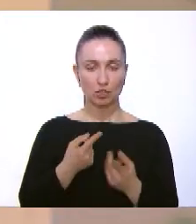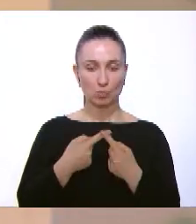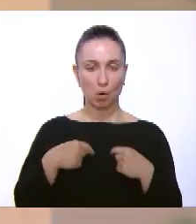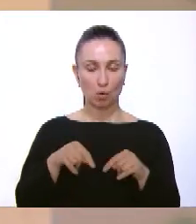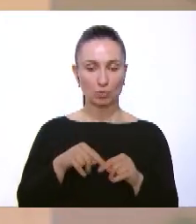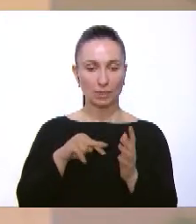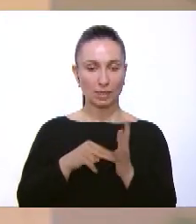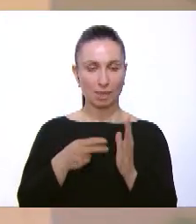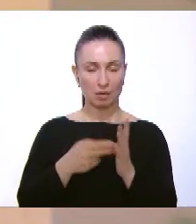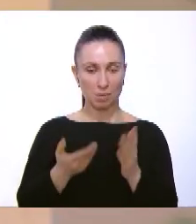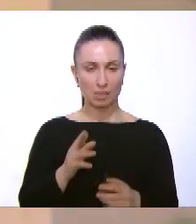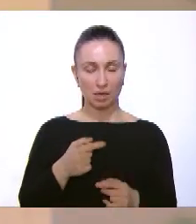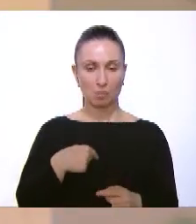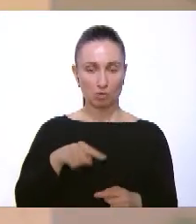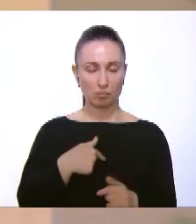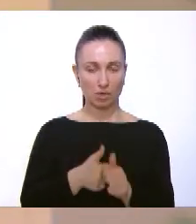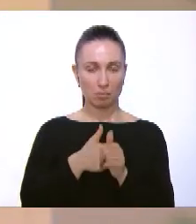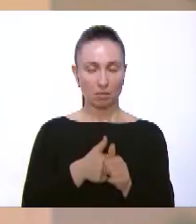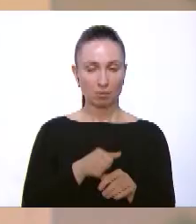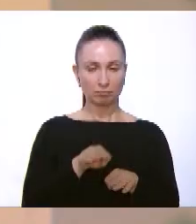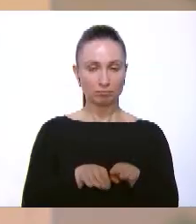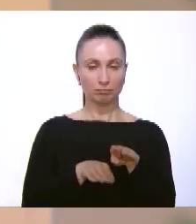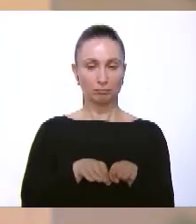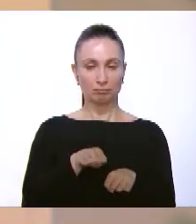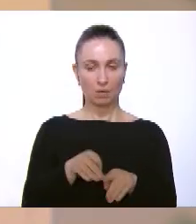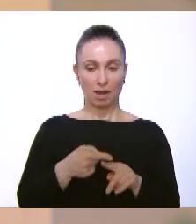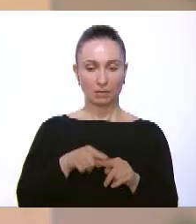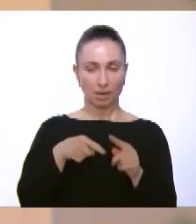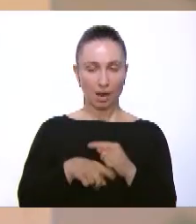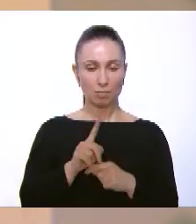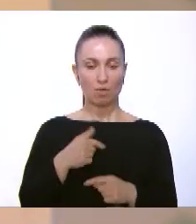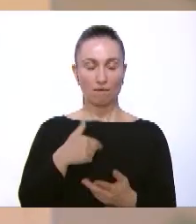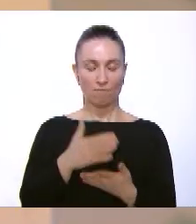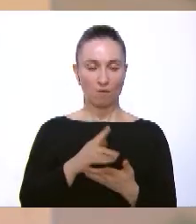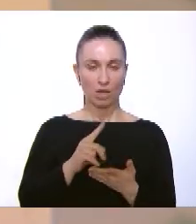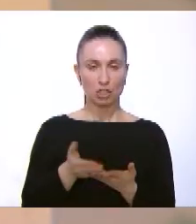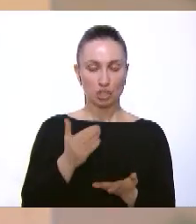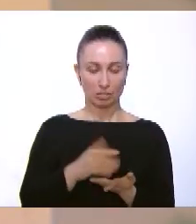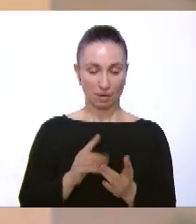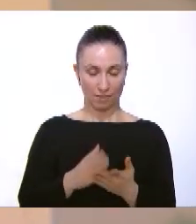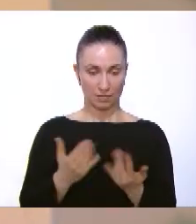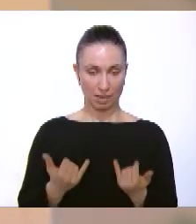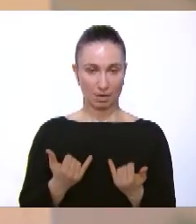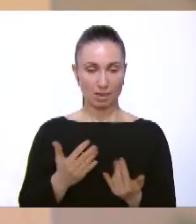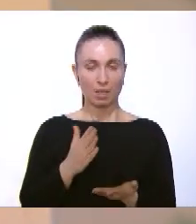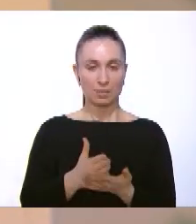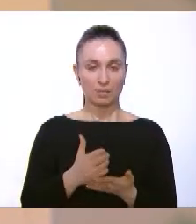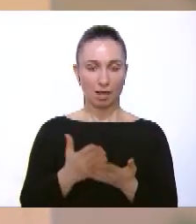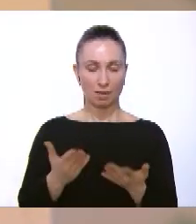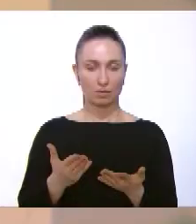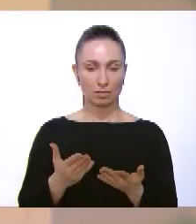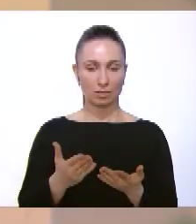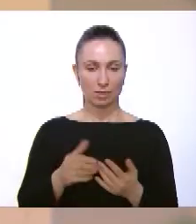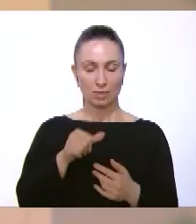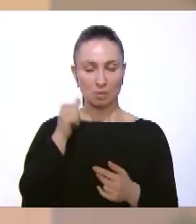ორგანიზაციული სტრატეგიები და მას ჩვენ მივყვებით ფეხდაფეხ. აქედან გამომდინარე, გვაქვს ის შედეგი, რაც გვაქვს. დღეს არის